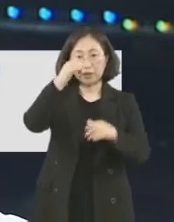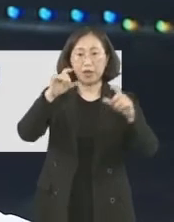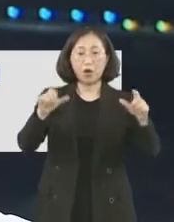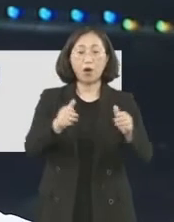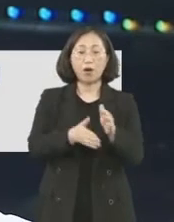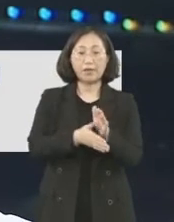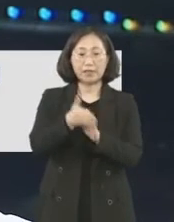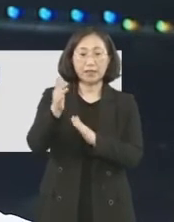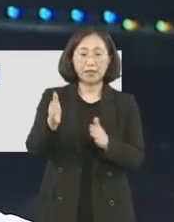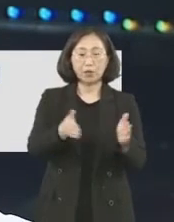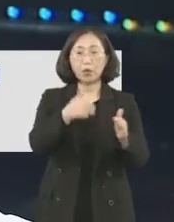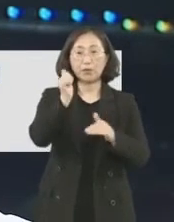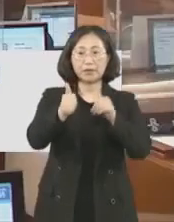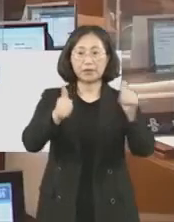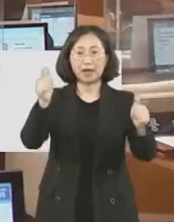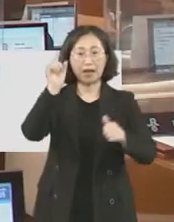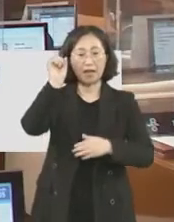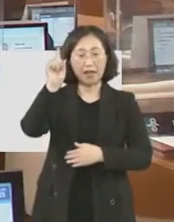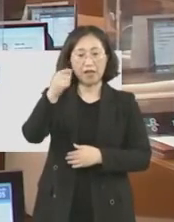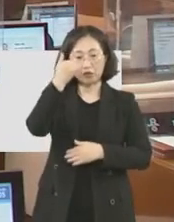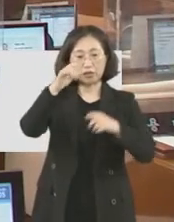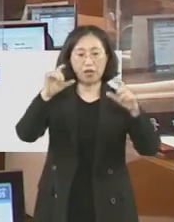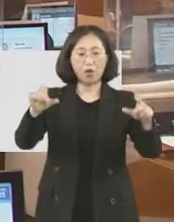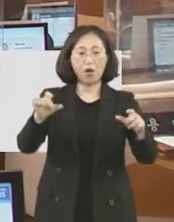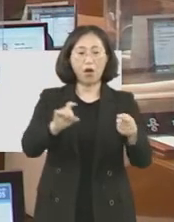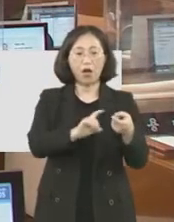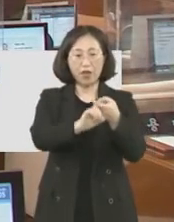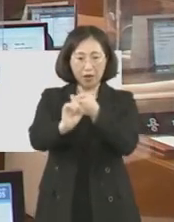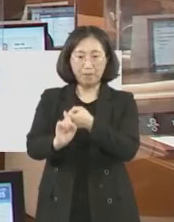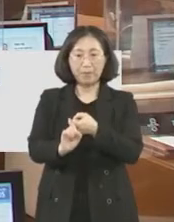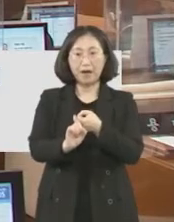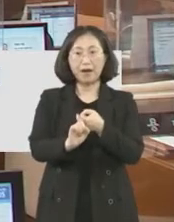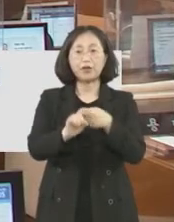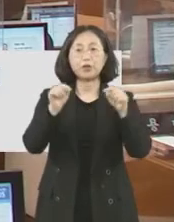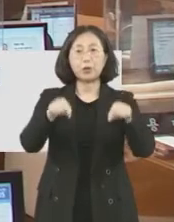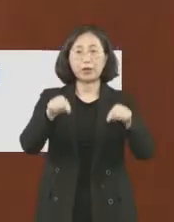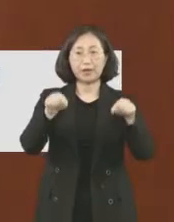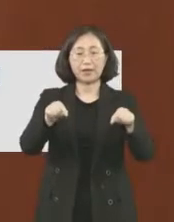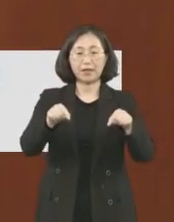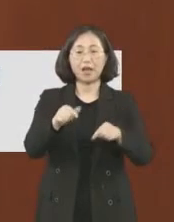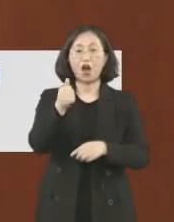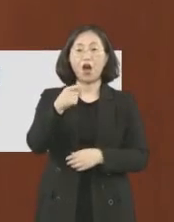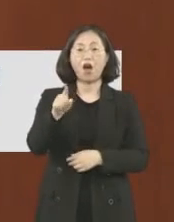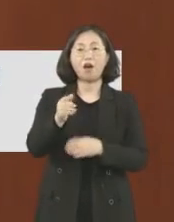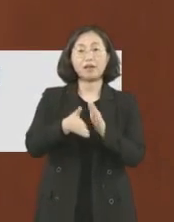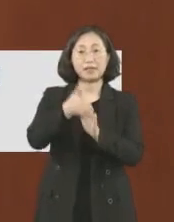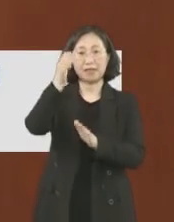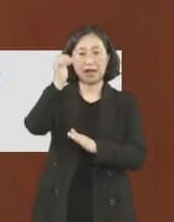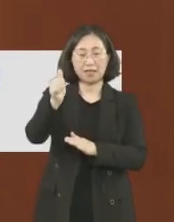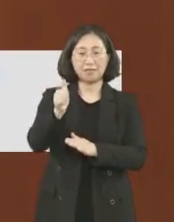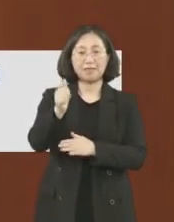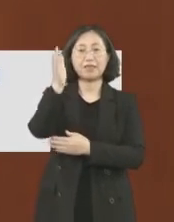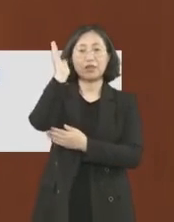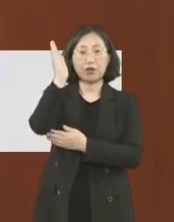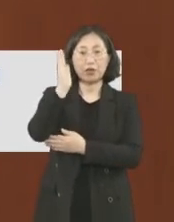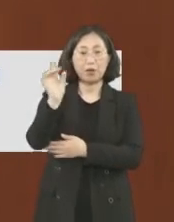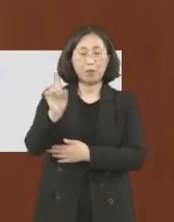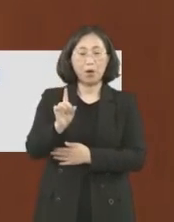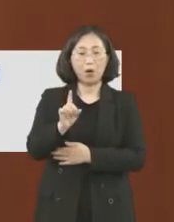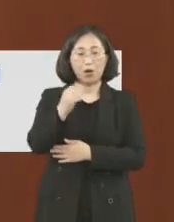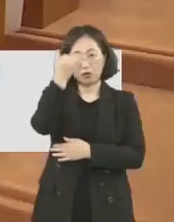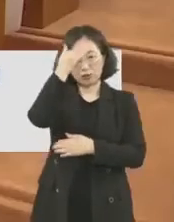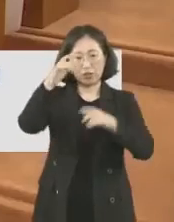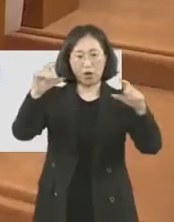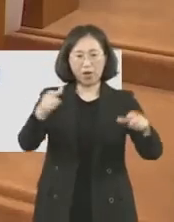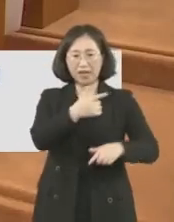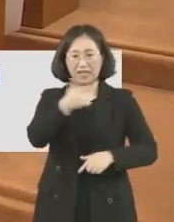충청권 시 도지사가 내일 충청권 광역연합협약을 논의할 예정인 가운데 허태정 대전시장이 시정연설에서